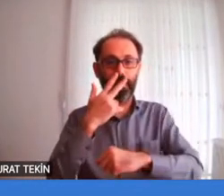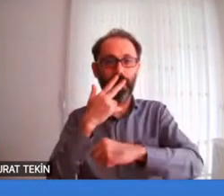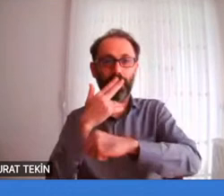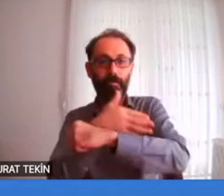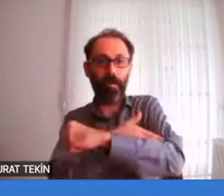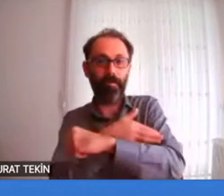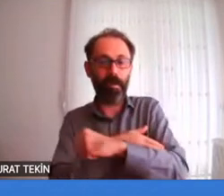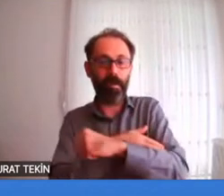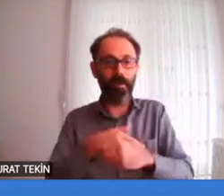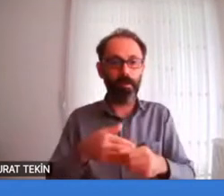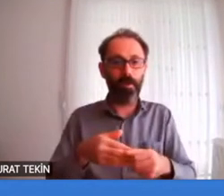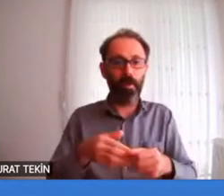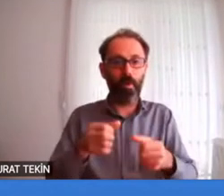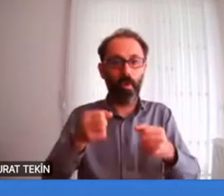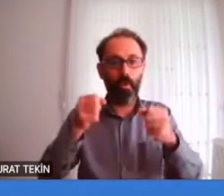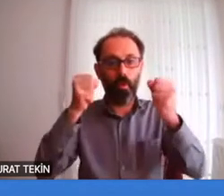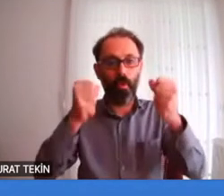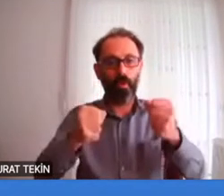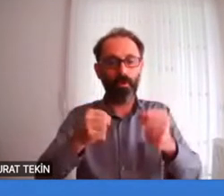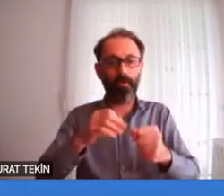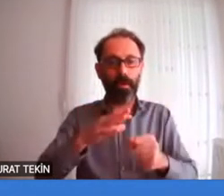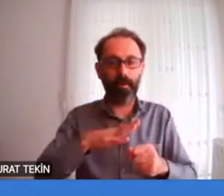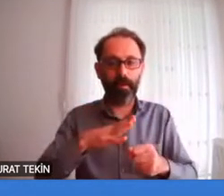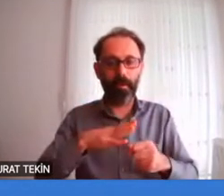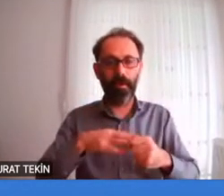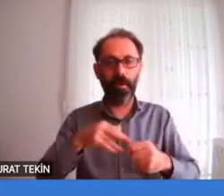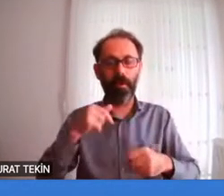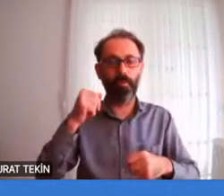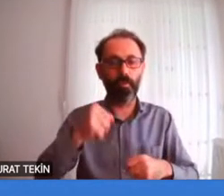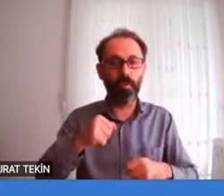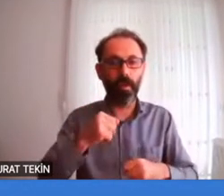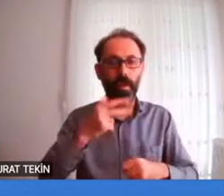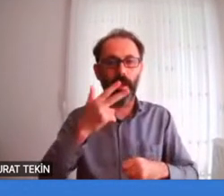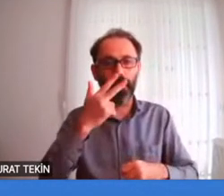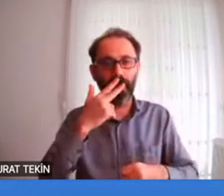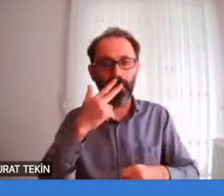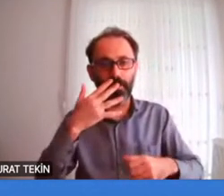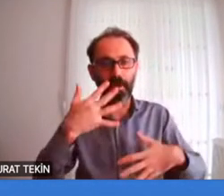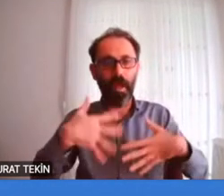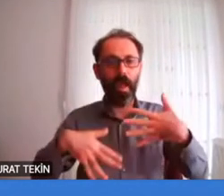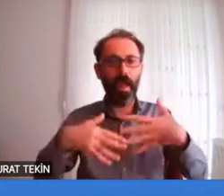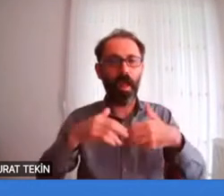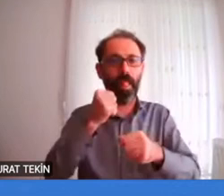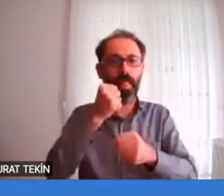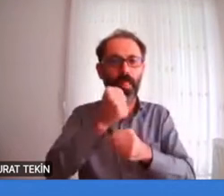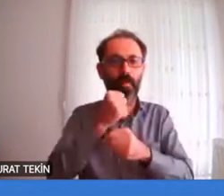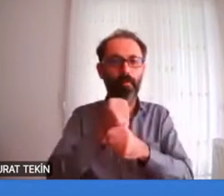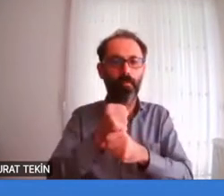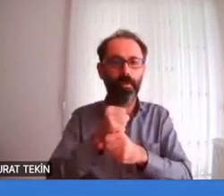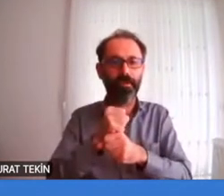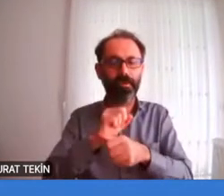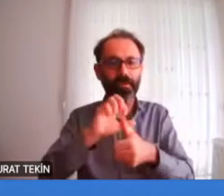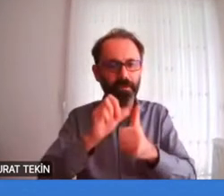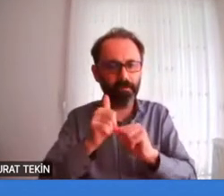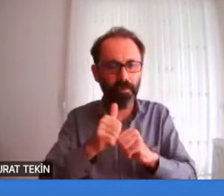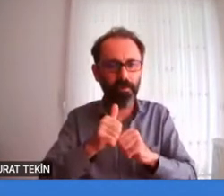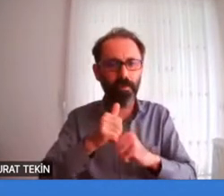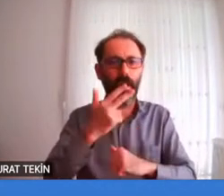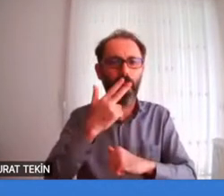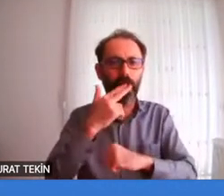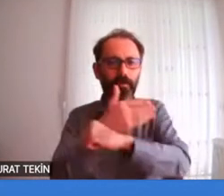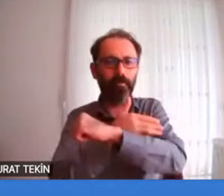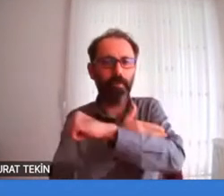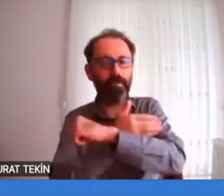takımlarımızı Samsun'da aramak, Lika Şampiyonası'nı Samsun'da yapmak ve 19 Mayıs Üniversitesi ile